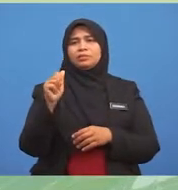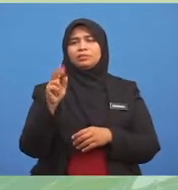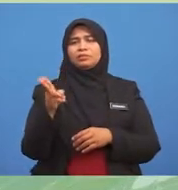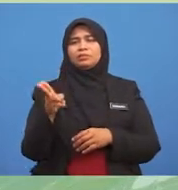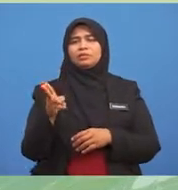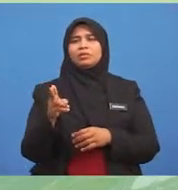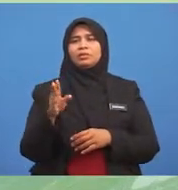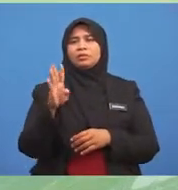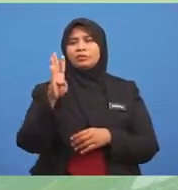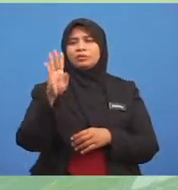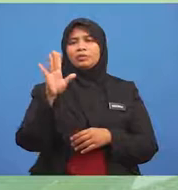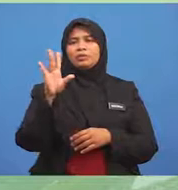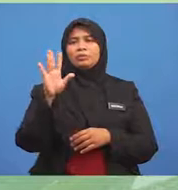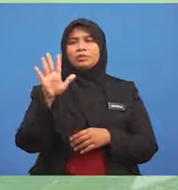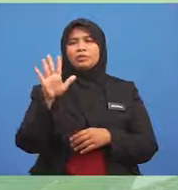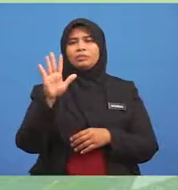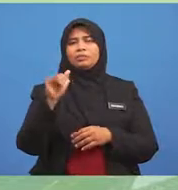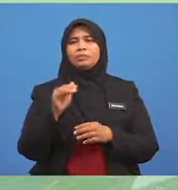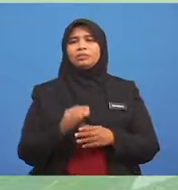ayat 45 yang berbunyi,